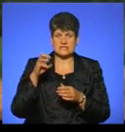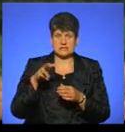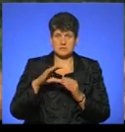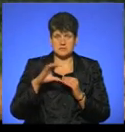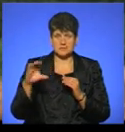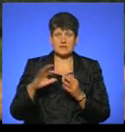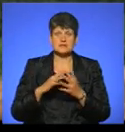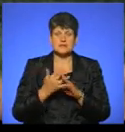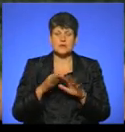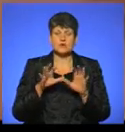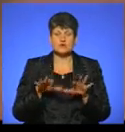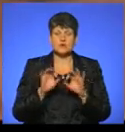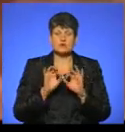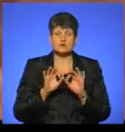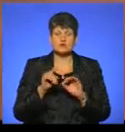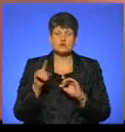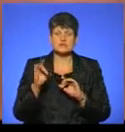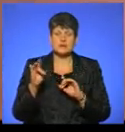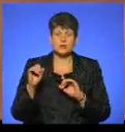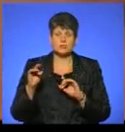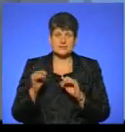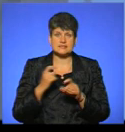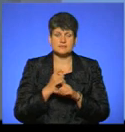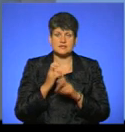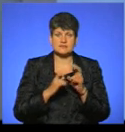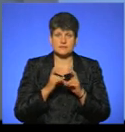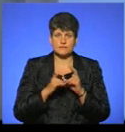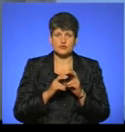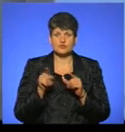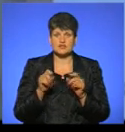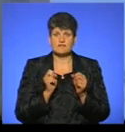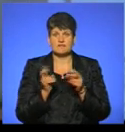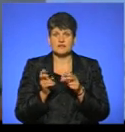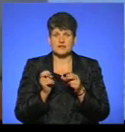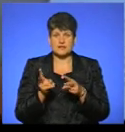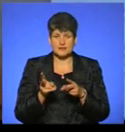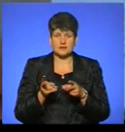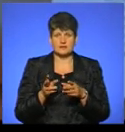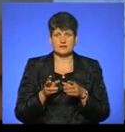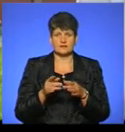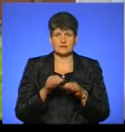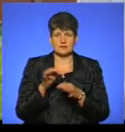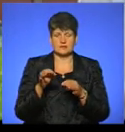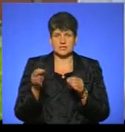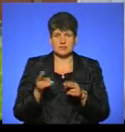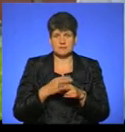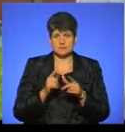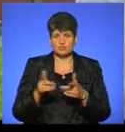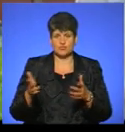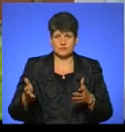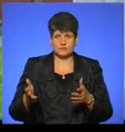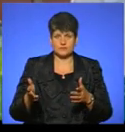голова розповідає, що Зарубинецький спиртозавод вивозить сюди відходи без будь-яких погоджень. Ніяких